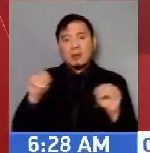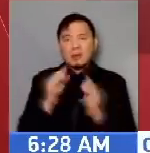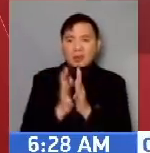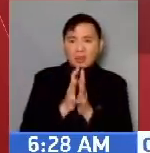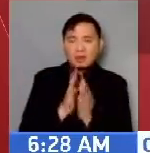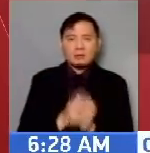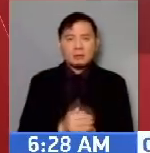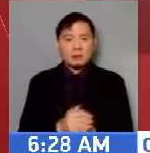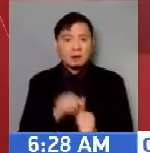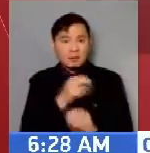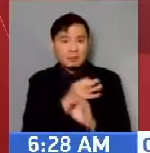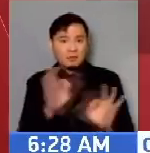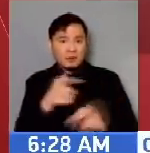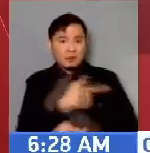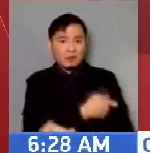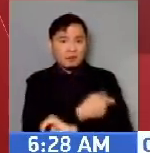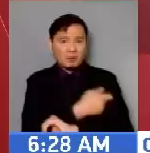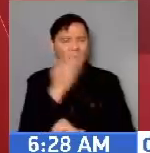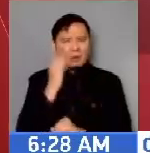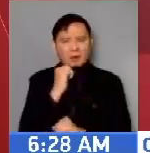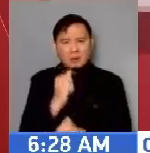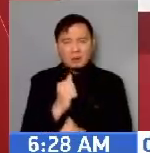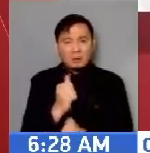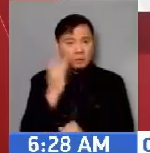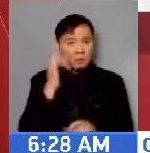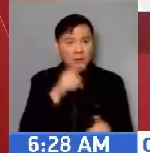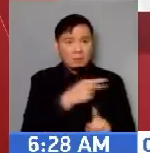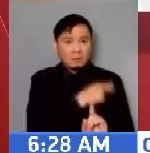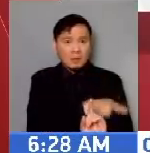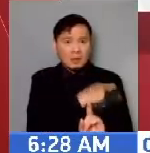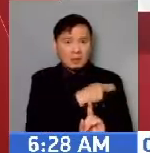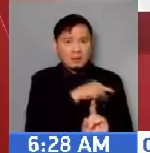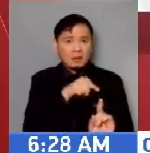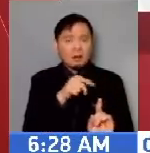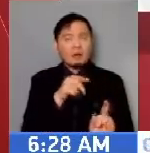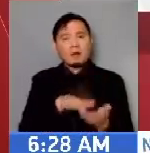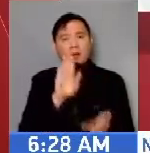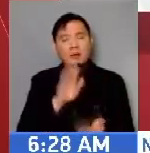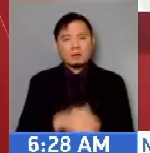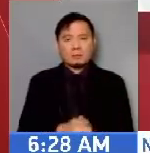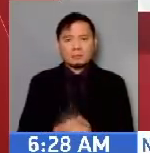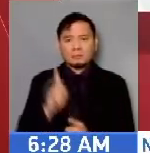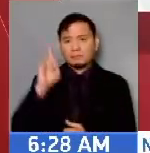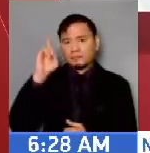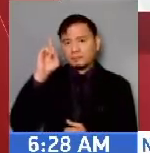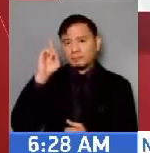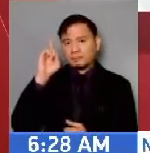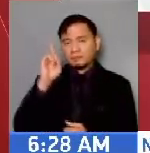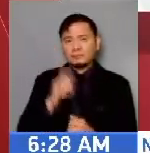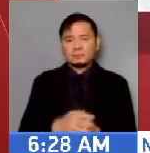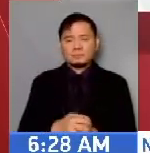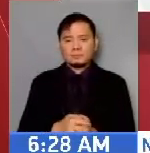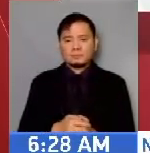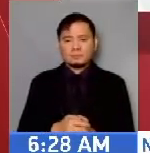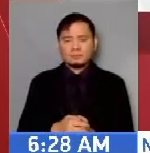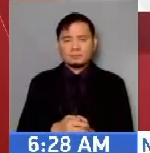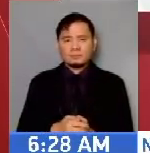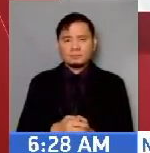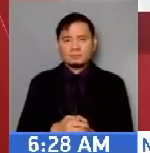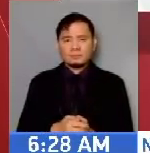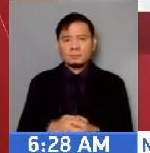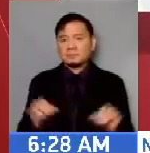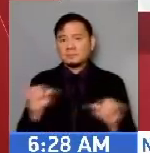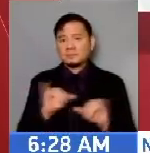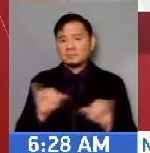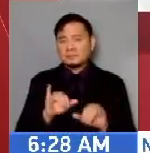Mas mahal daw ang maospital. Sinegunduhan niya ni na Christian Kasipit at Bloom Domino. Malapit na rin daw kasi ang eleksyon